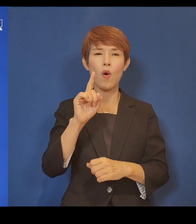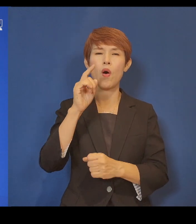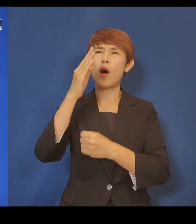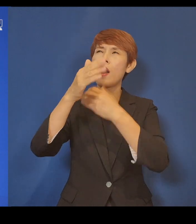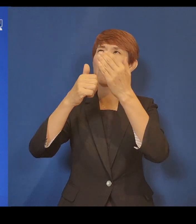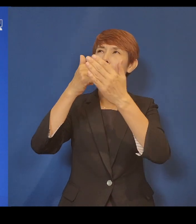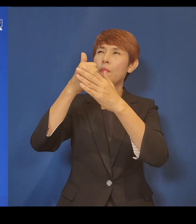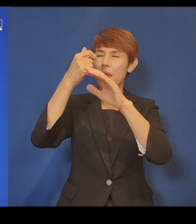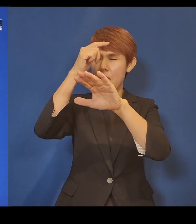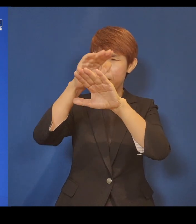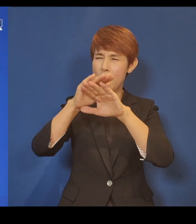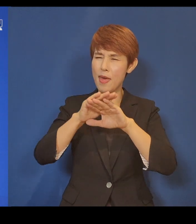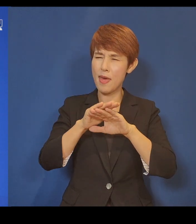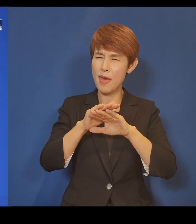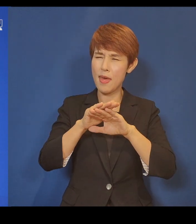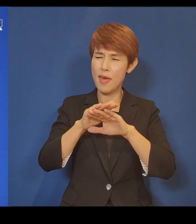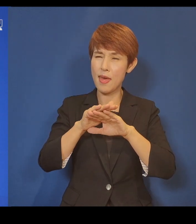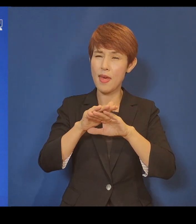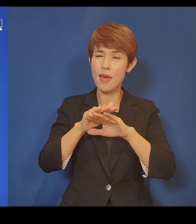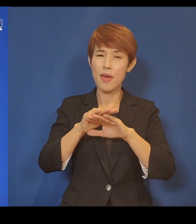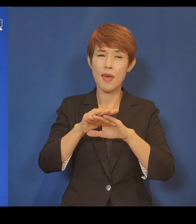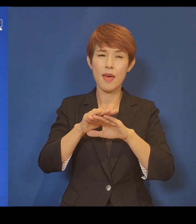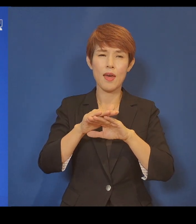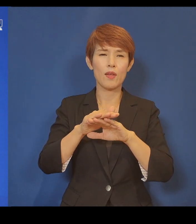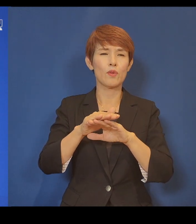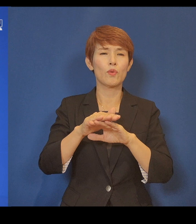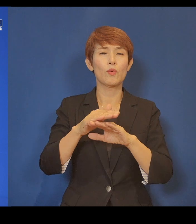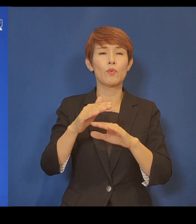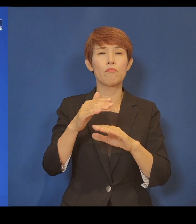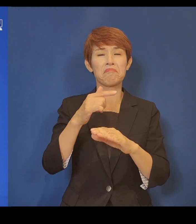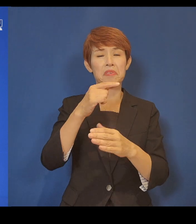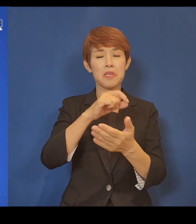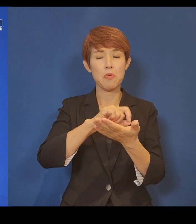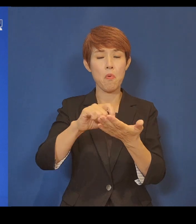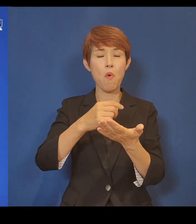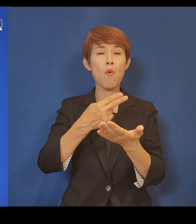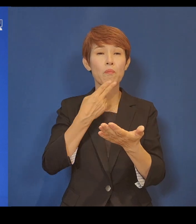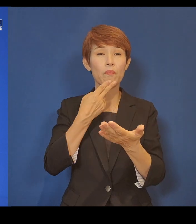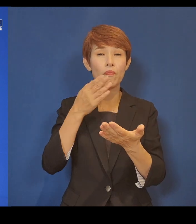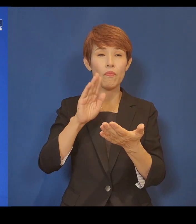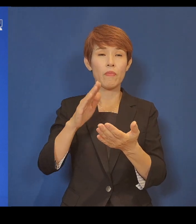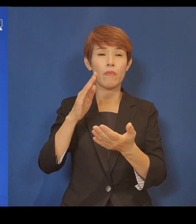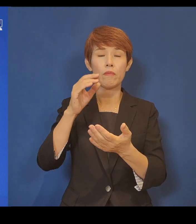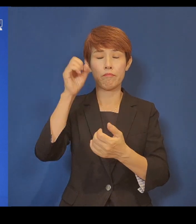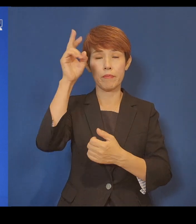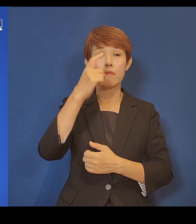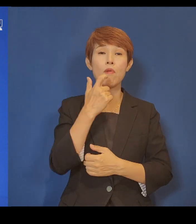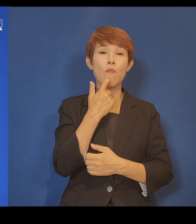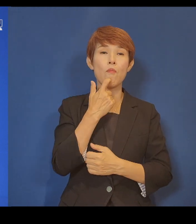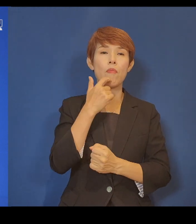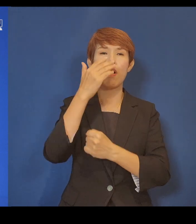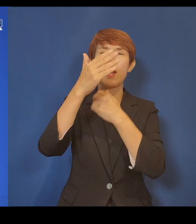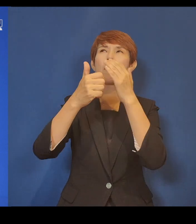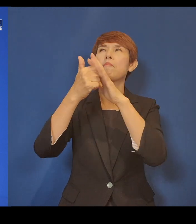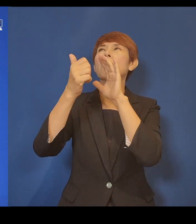앞에 예배드렸다는 기록이 없는데 이 야곱이 갑자기 하나님 앞에 예배를